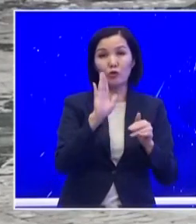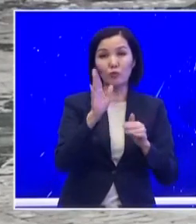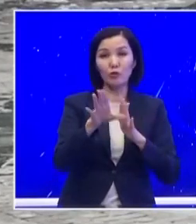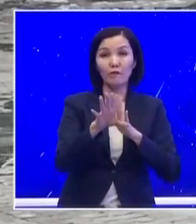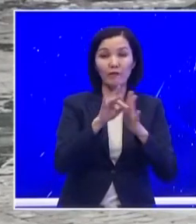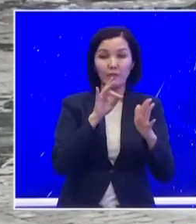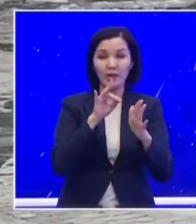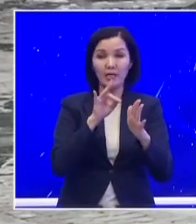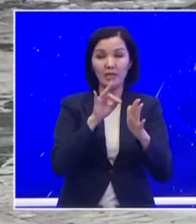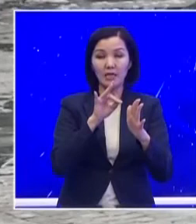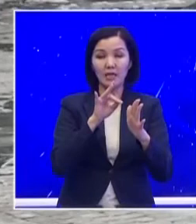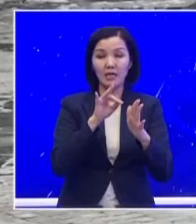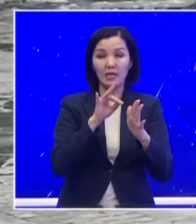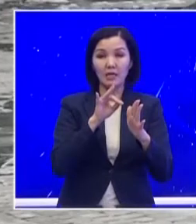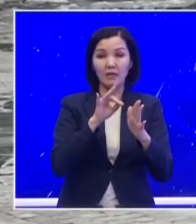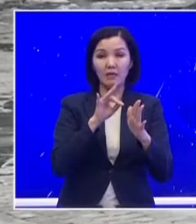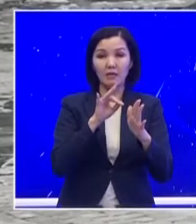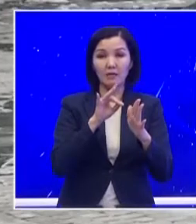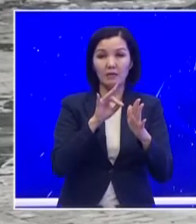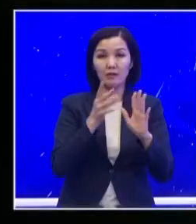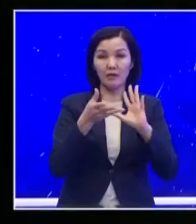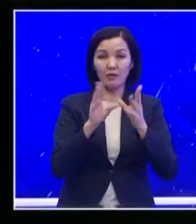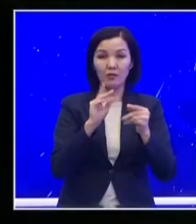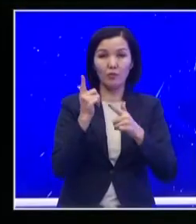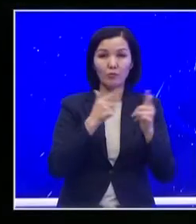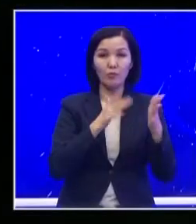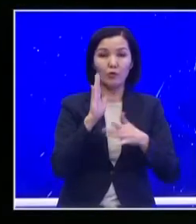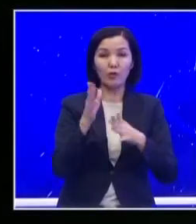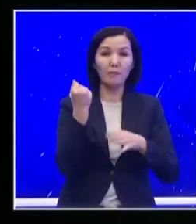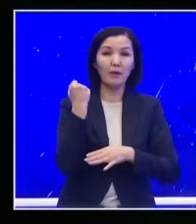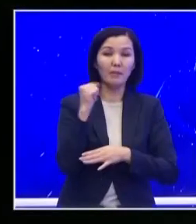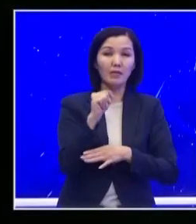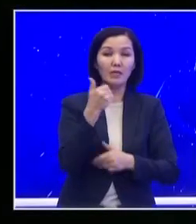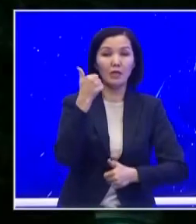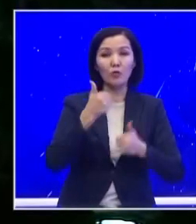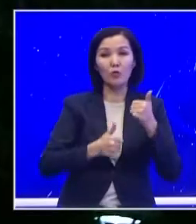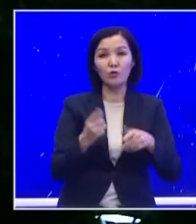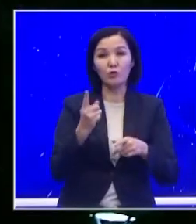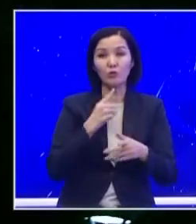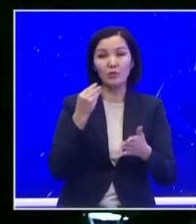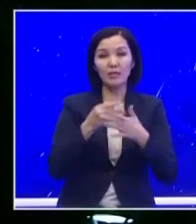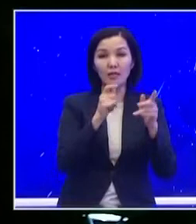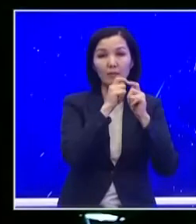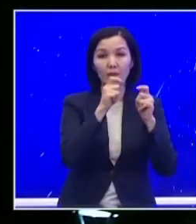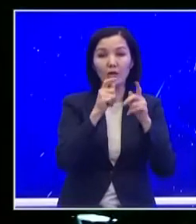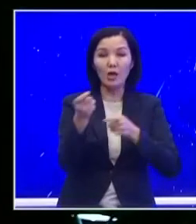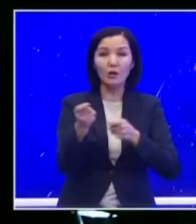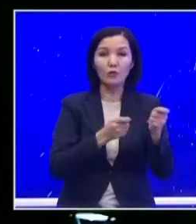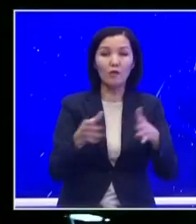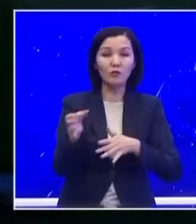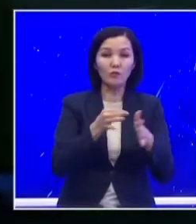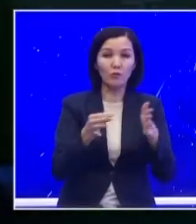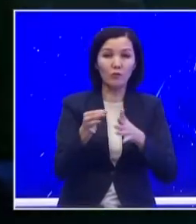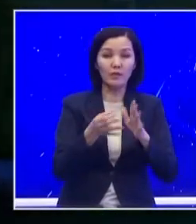все учитывать при проведении данного конкурса. Победителей и призеров конкурса ждут ценные подарки от руководства